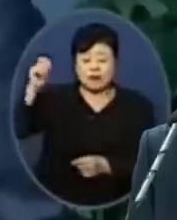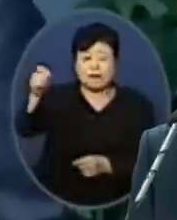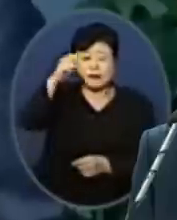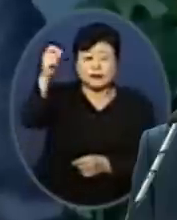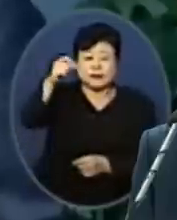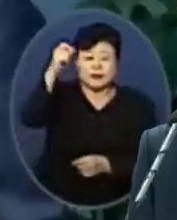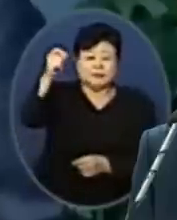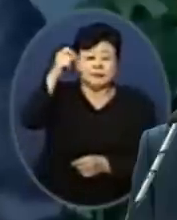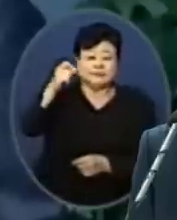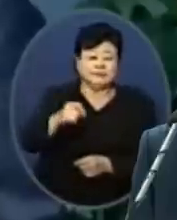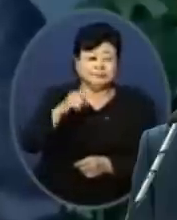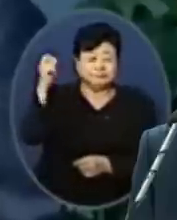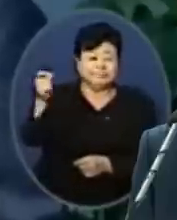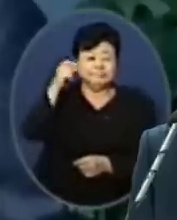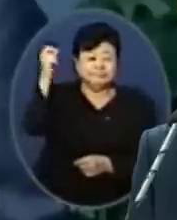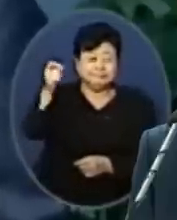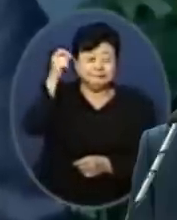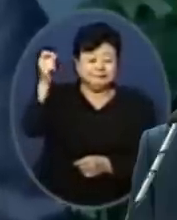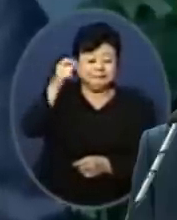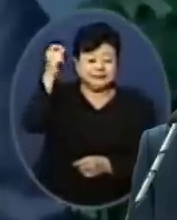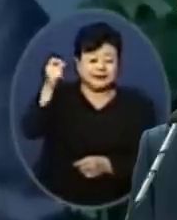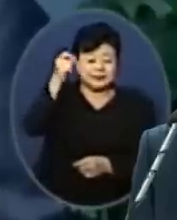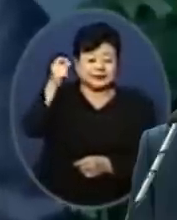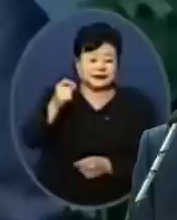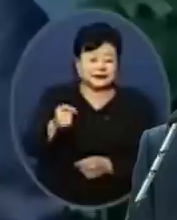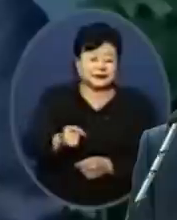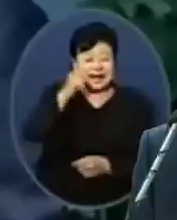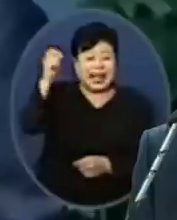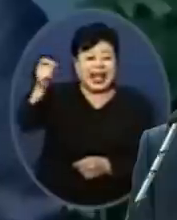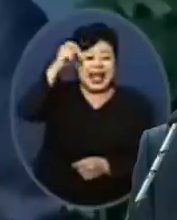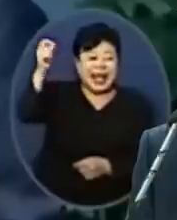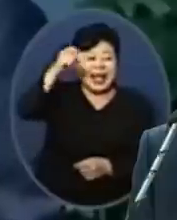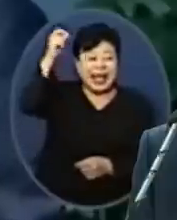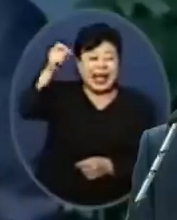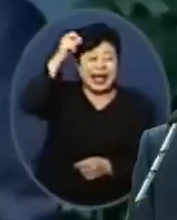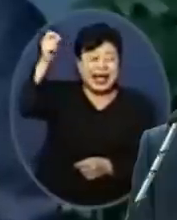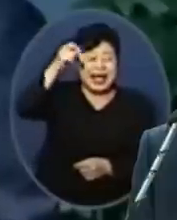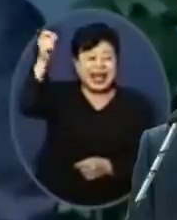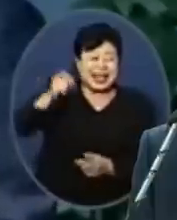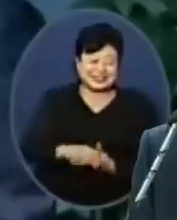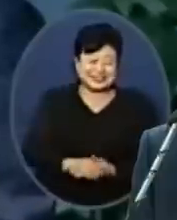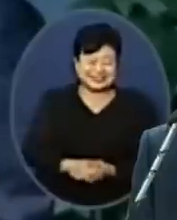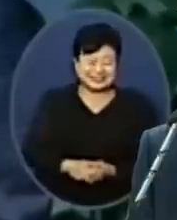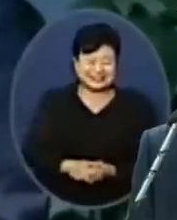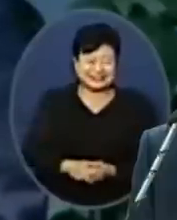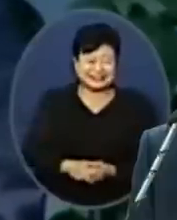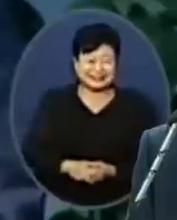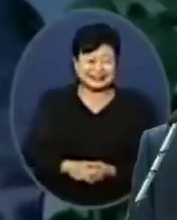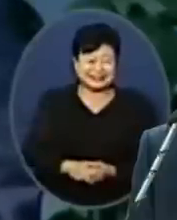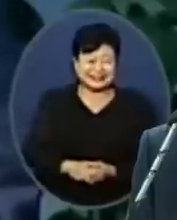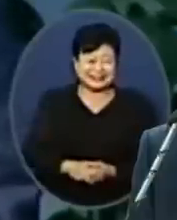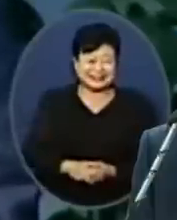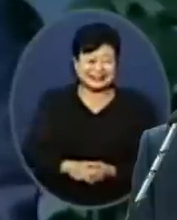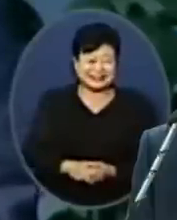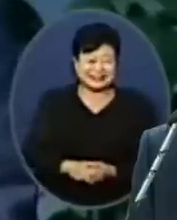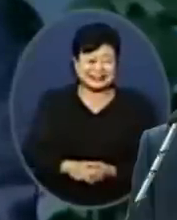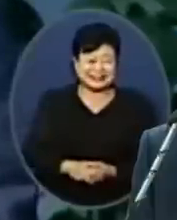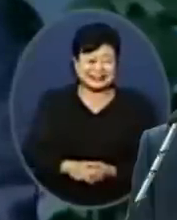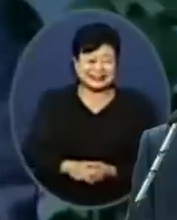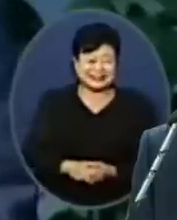물맷을 손에 흔들면서 아 하면서 뛰어갑니다.